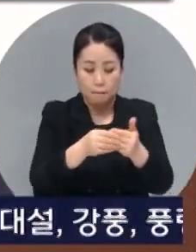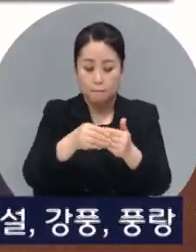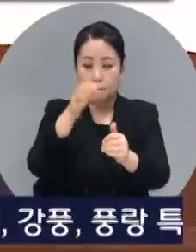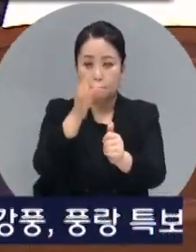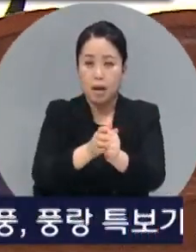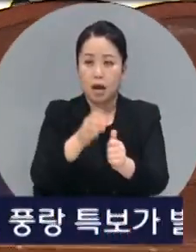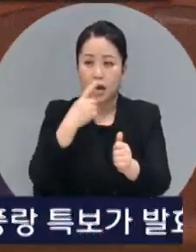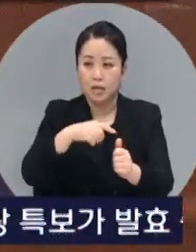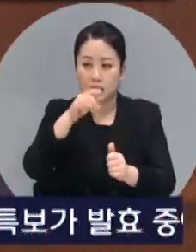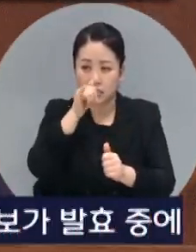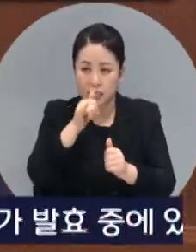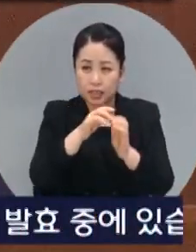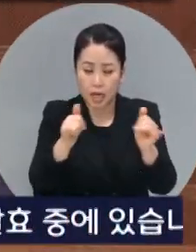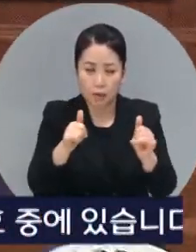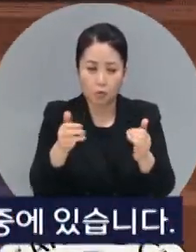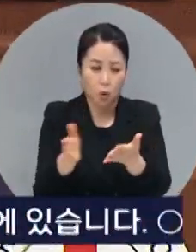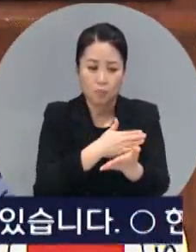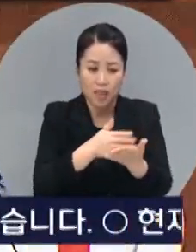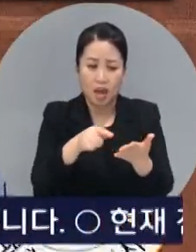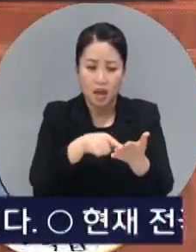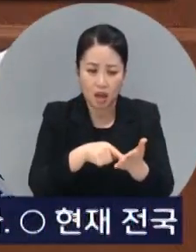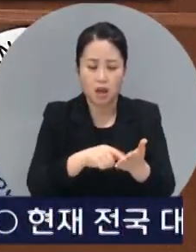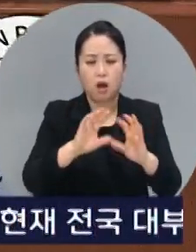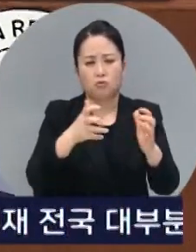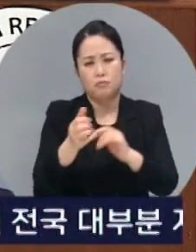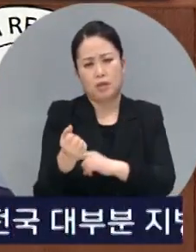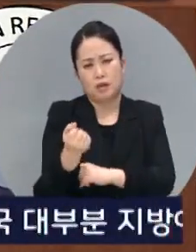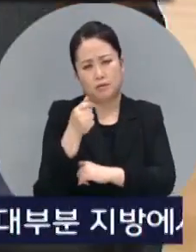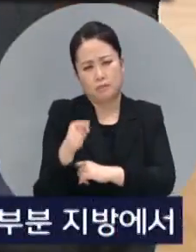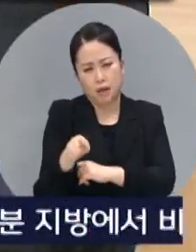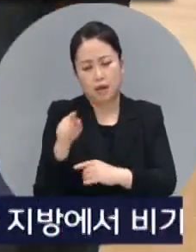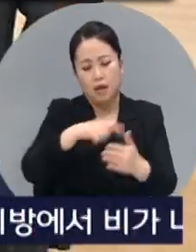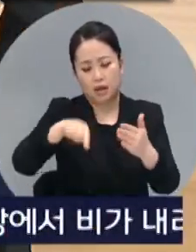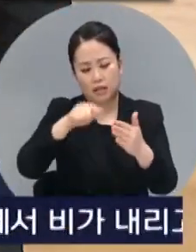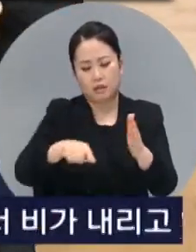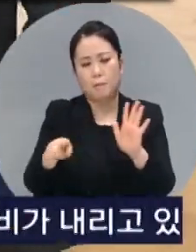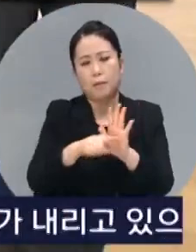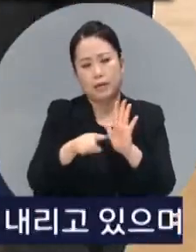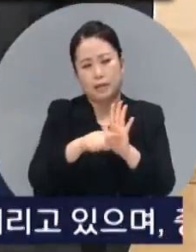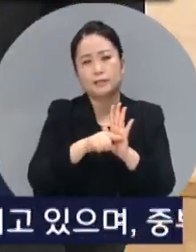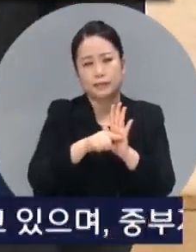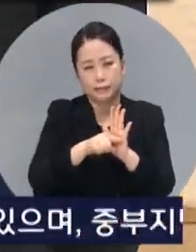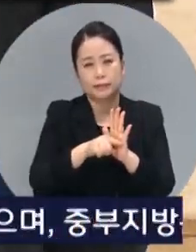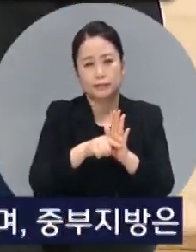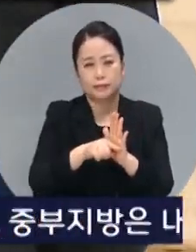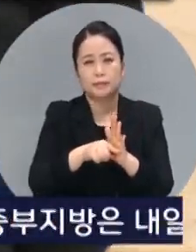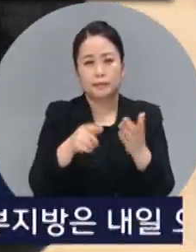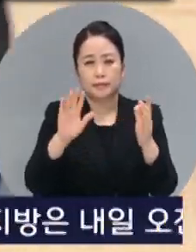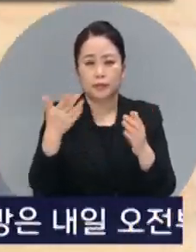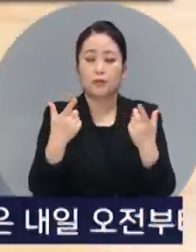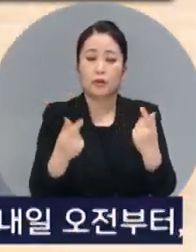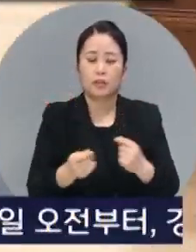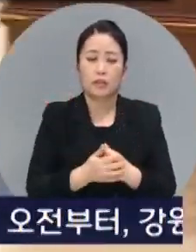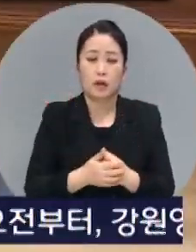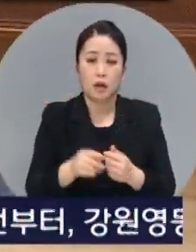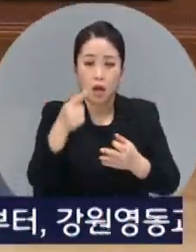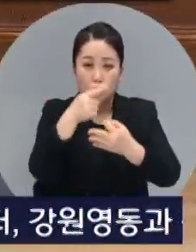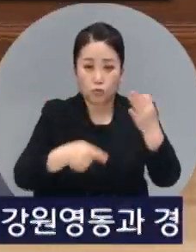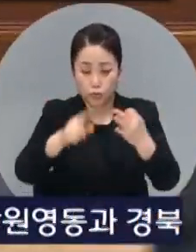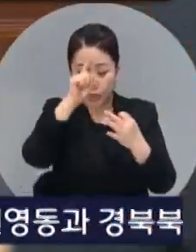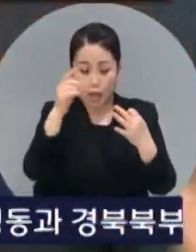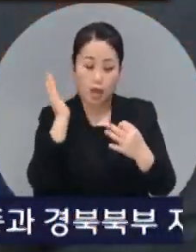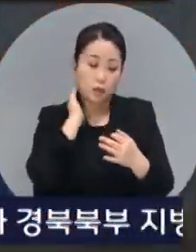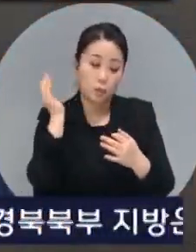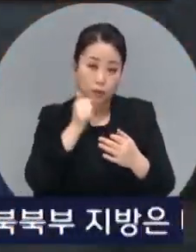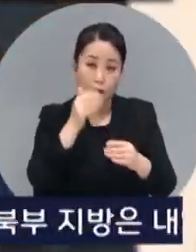것들이 조금 국민의힘에는 조금 부분적으로는 마이너스 요소가 될 가능성이 좀 있지 않을까 하는 윤 대통령 중심의